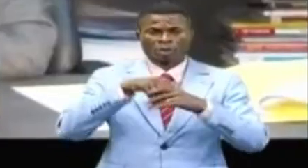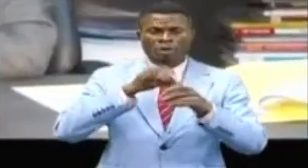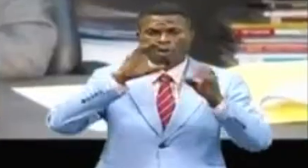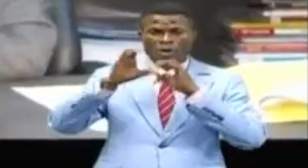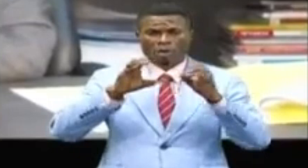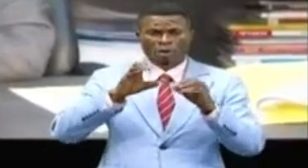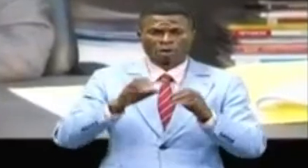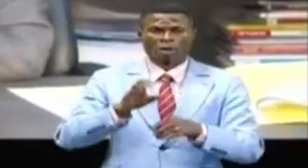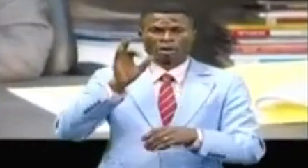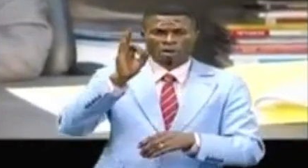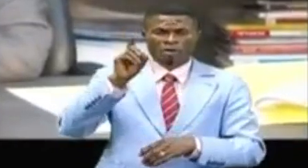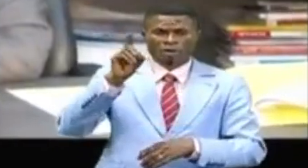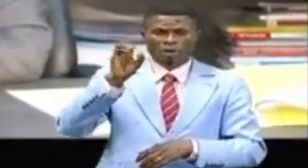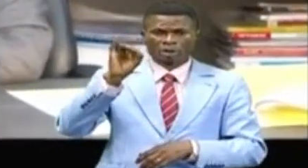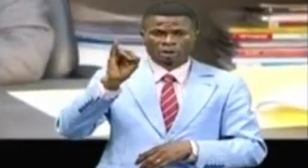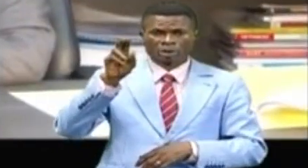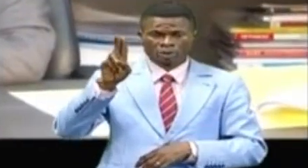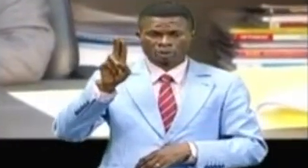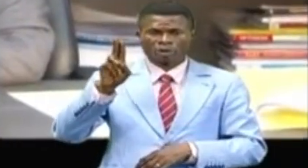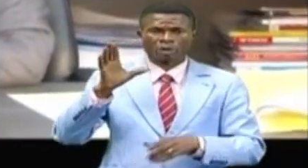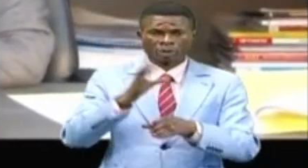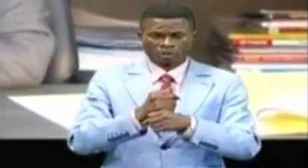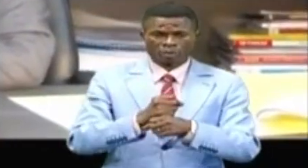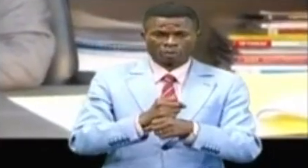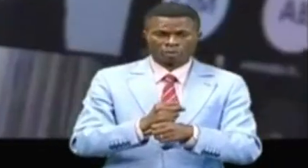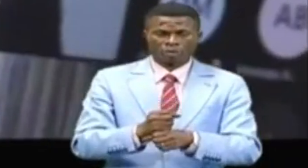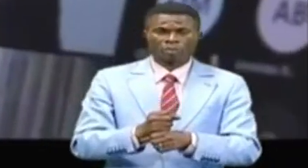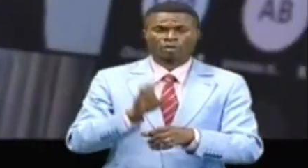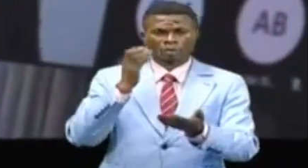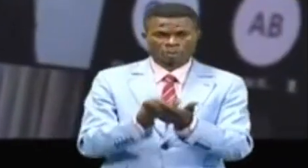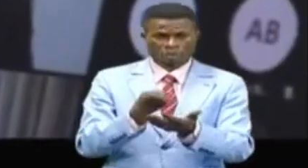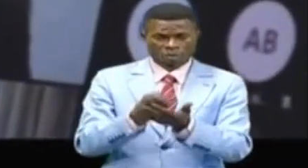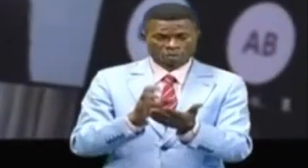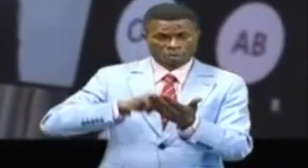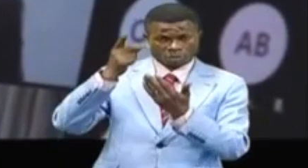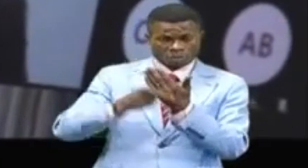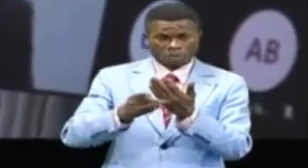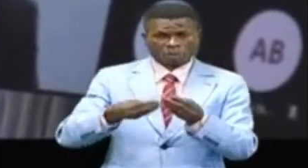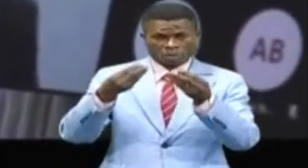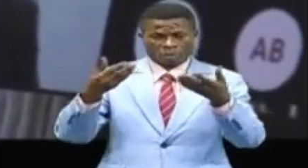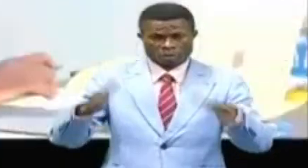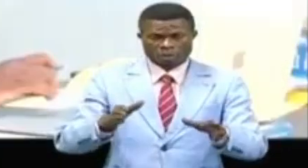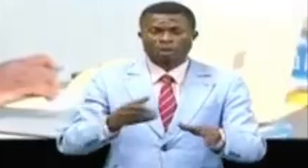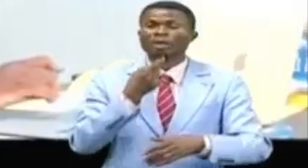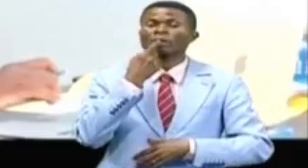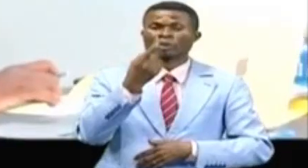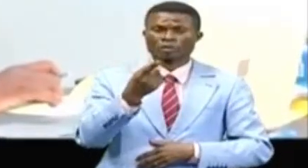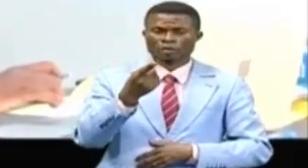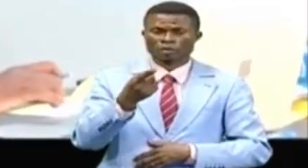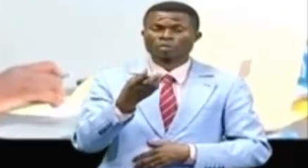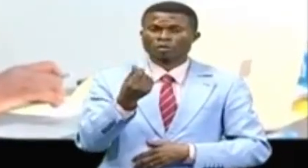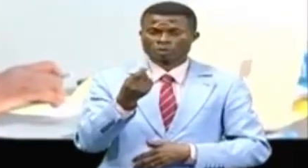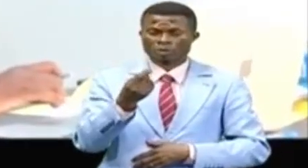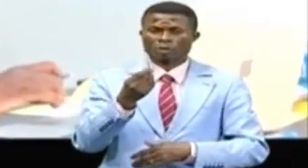communication FDSEU en sigle. En donnant l'économie de ces projets, il a indiqué que les fonds des